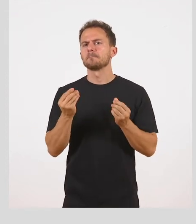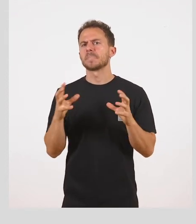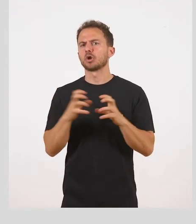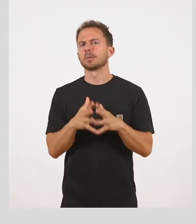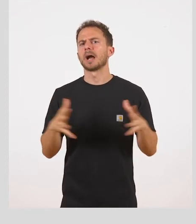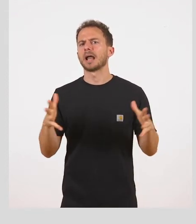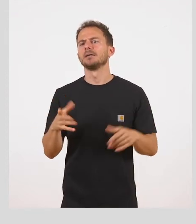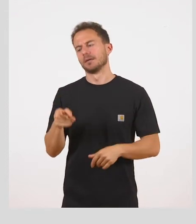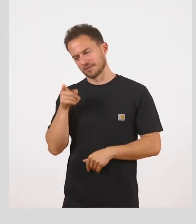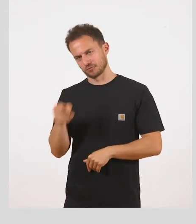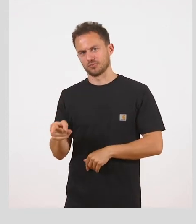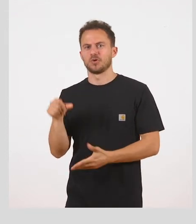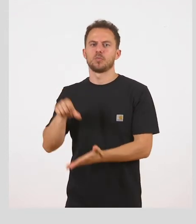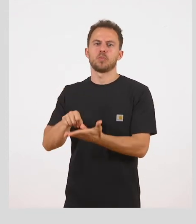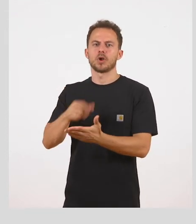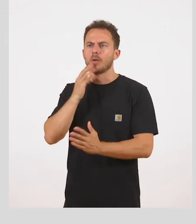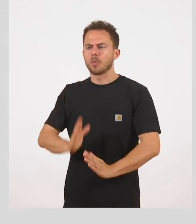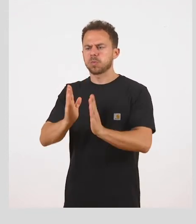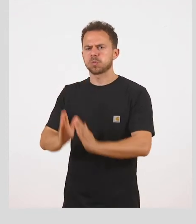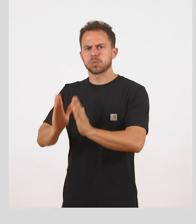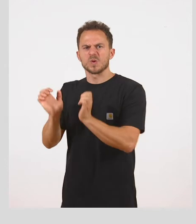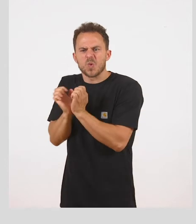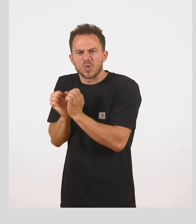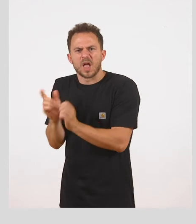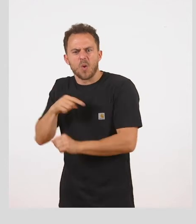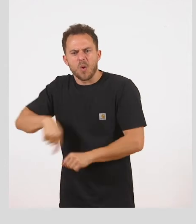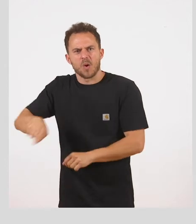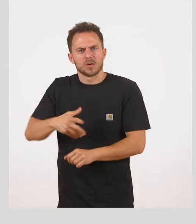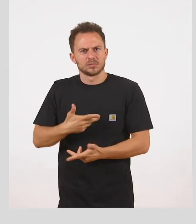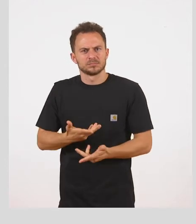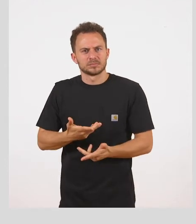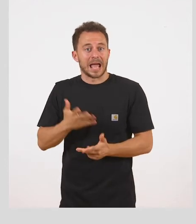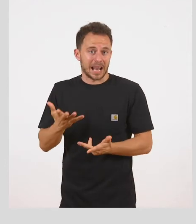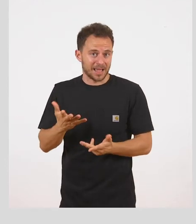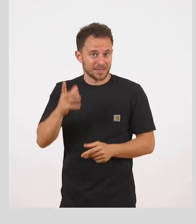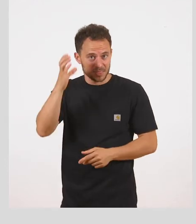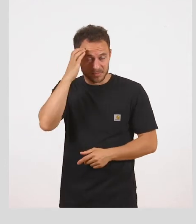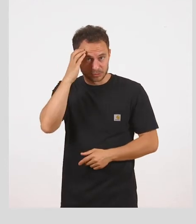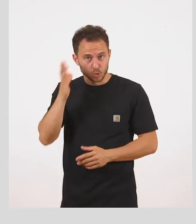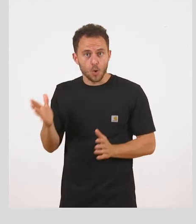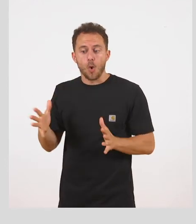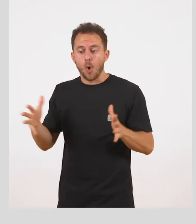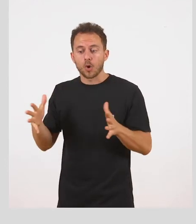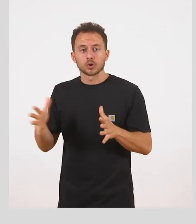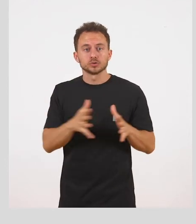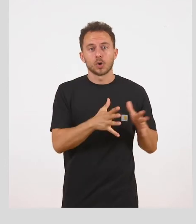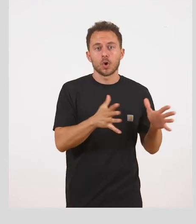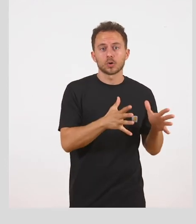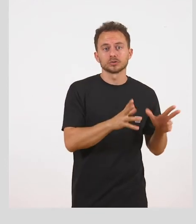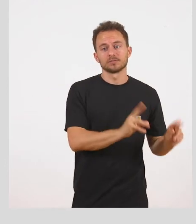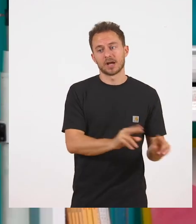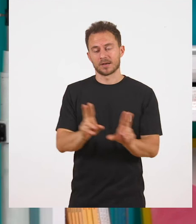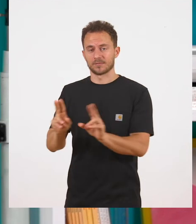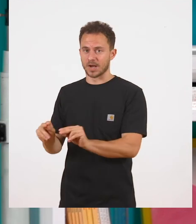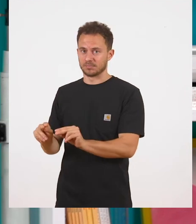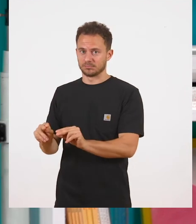φυσικά η πόλη. Το ίδιο λοιπόν συμβαίνει στην ίδια μονάδα του όγκου. Θα μιλήσω για ένα κυβικό εκατοστό. Θα μιλήσω και για άλλο